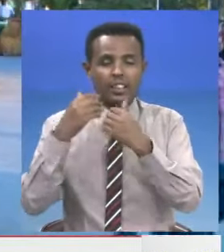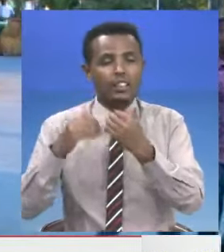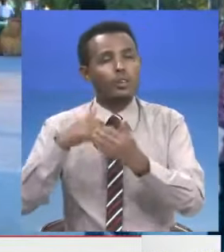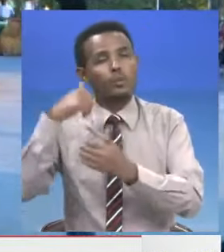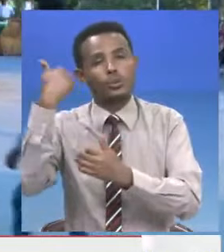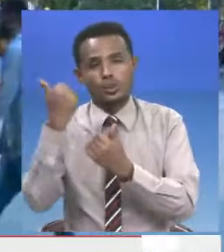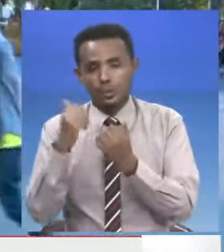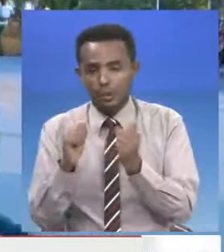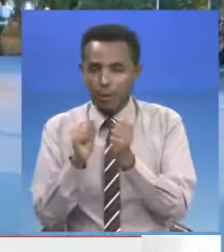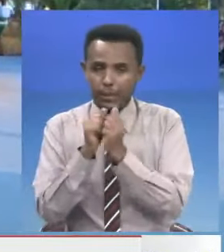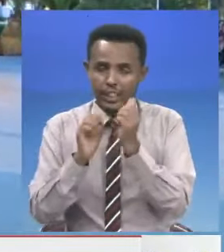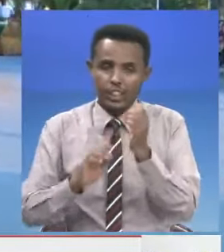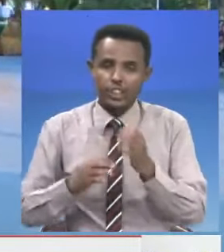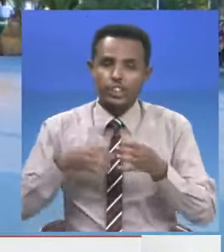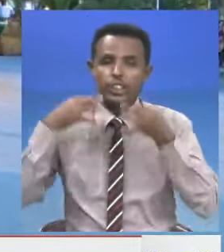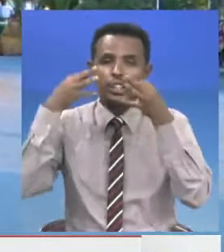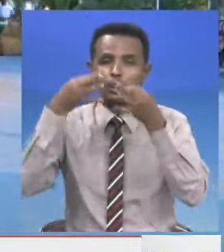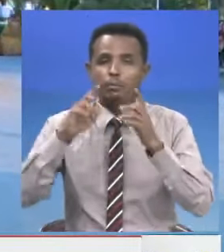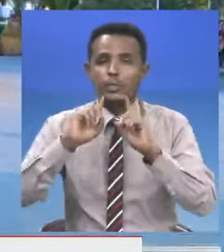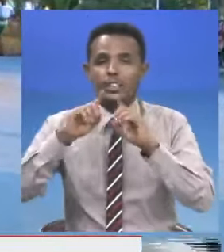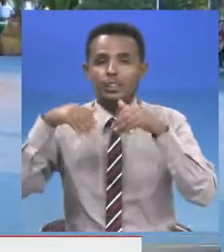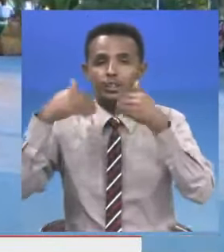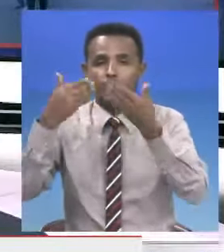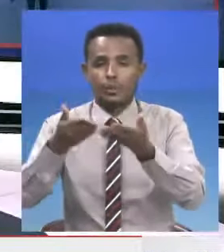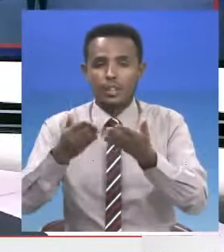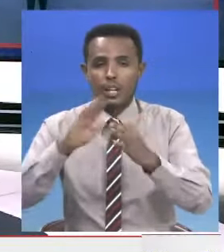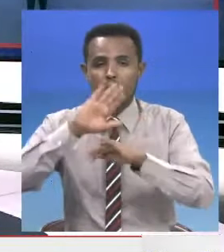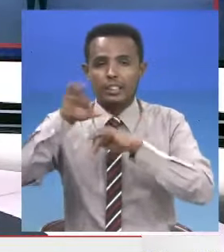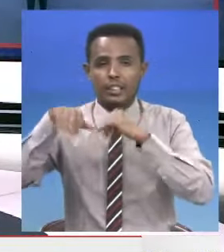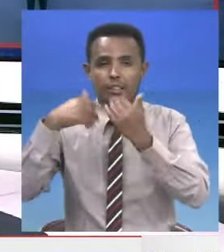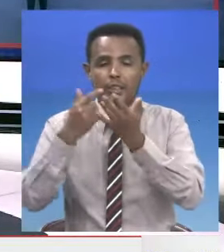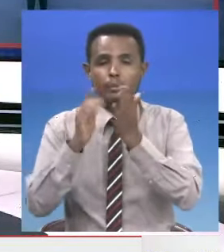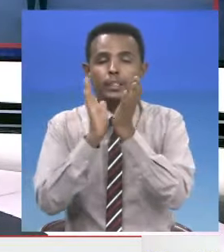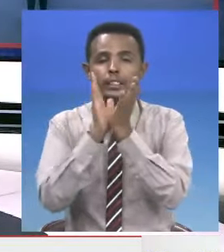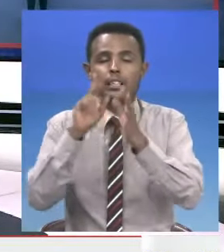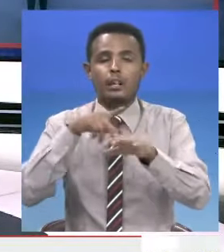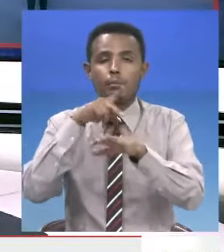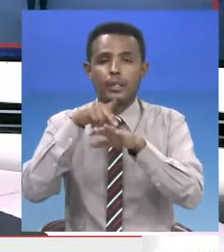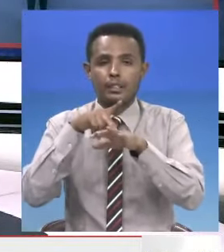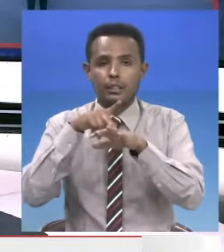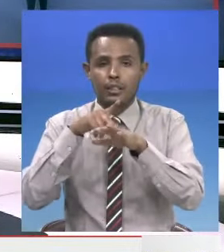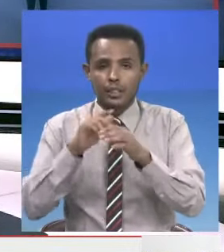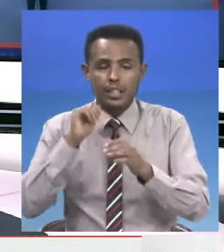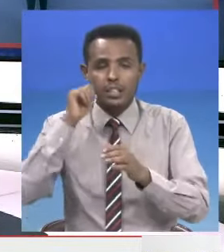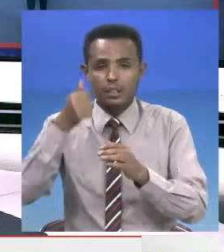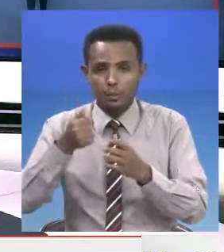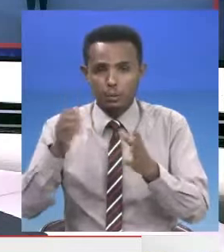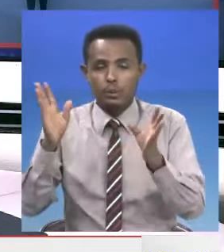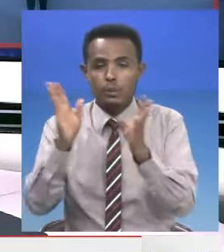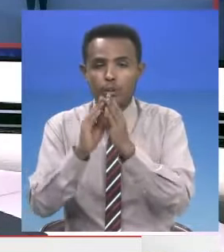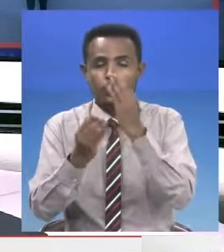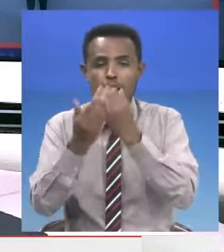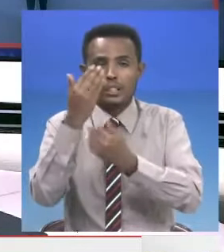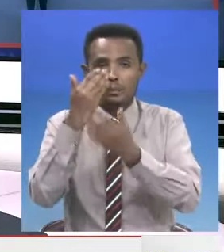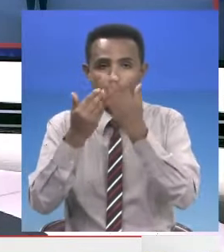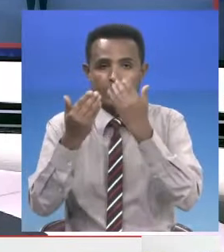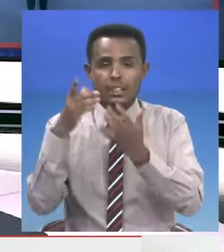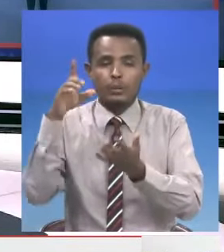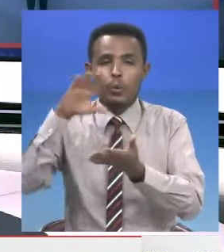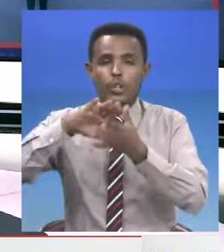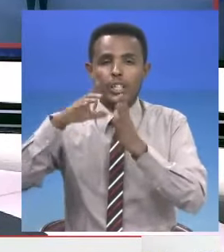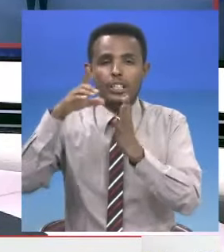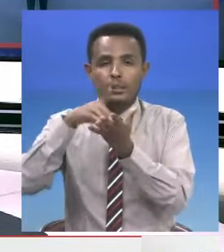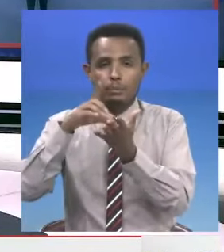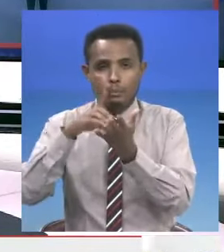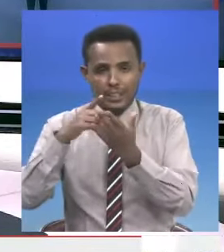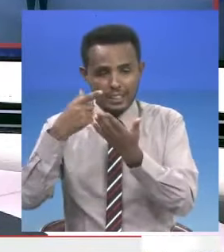አብረን እንሻገራለን በሚል ምላሽ ሰጥቷል። አጠቃላይ እንግዲህ የብልጽግና ፓርቲ የድረ ጉባኤ የውይይት መድረክ ጎንደር ከተማ ላይ በዚህ